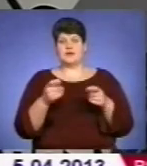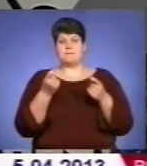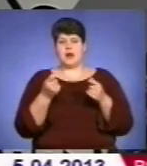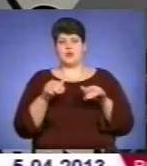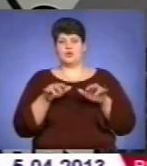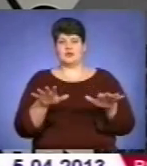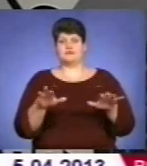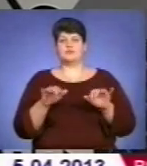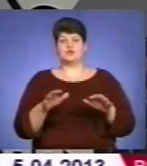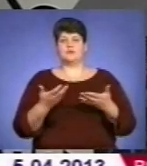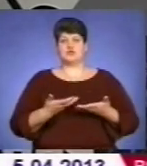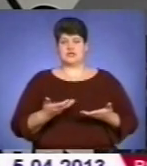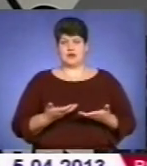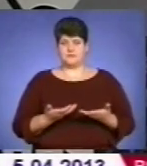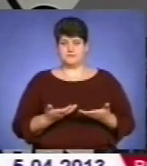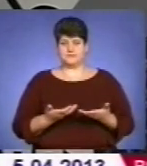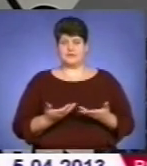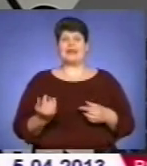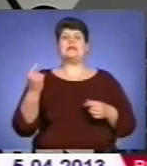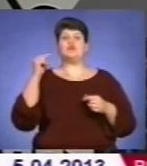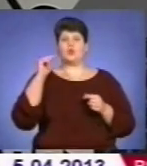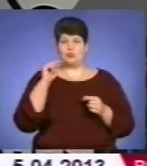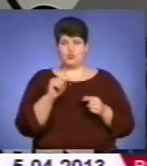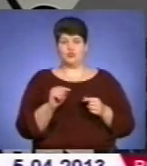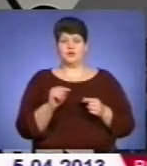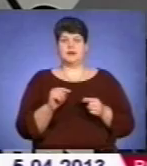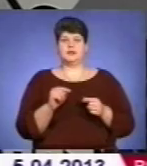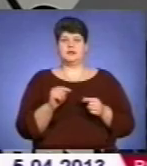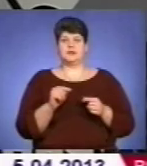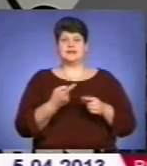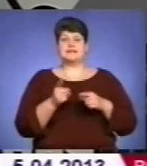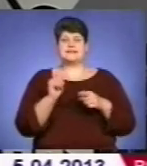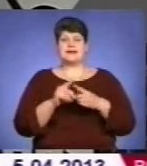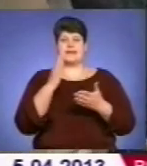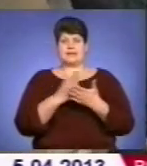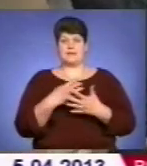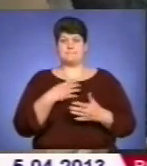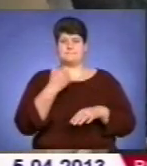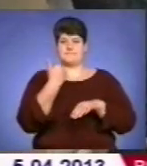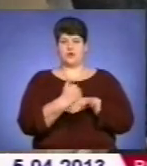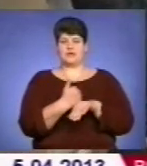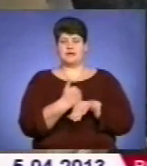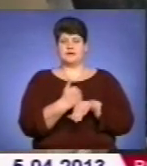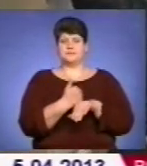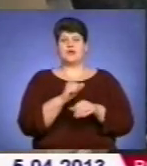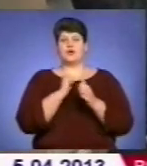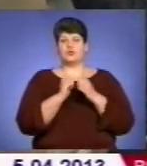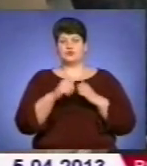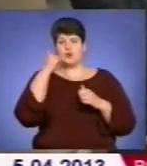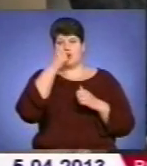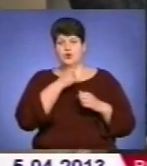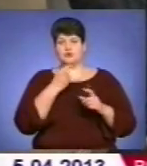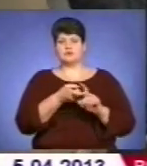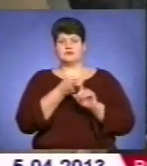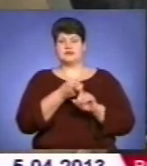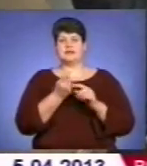життя. І тому це є пріоритетним. Щороку для офіційних заходів, присвячених цьому